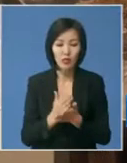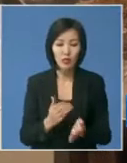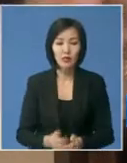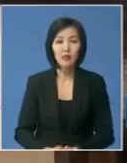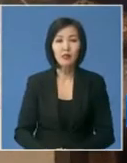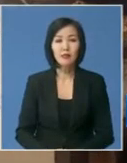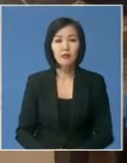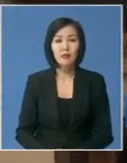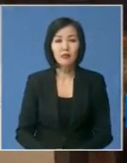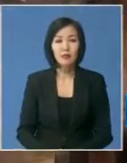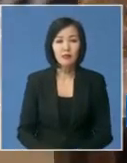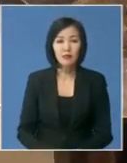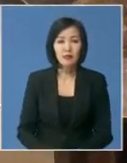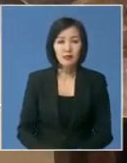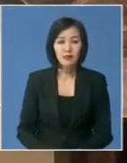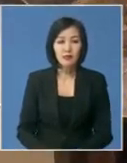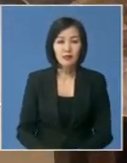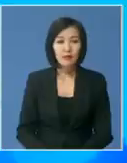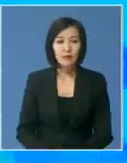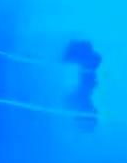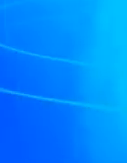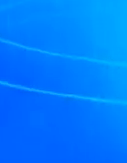Дүйсен, Жетісу арнасы, Талдықорған.